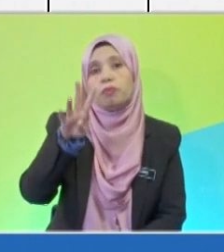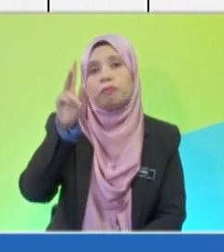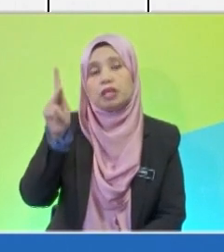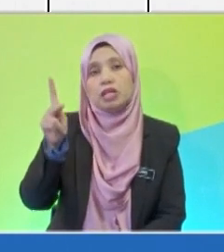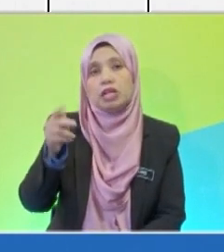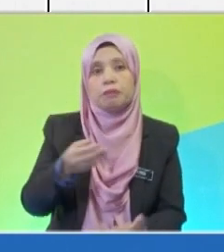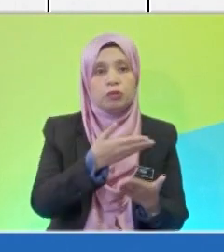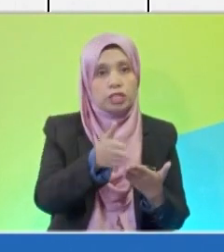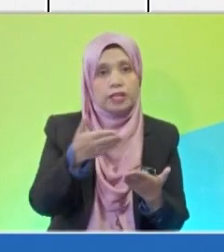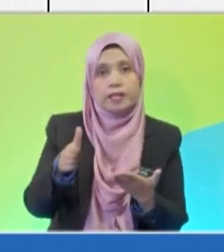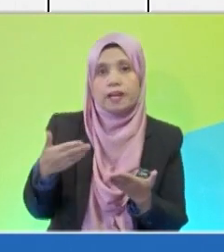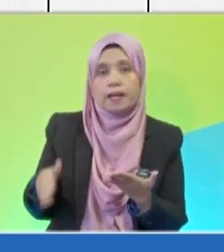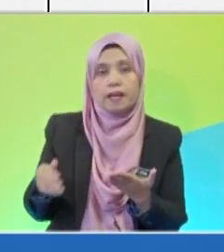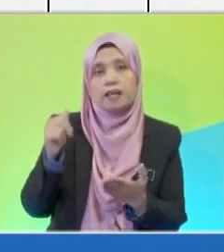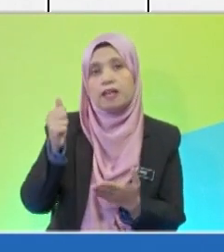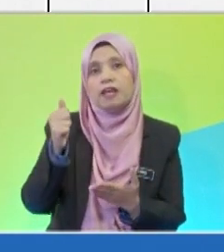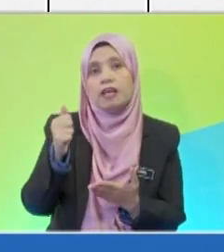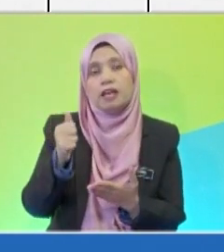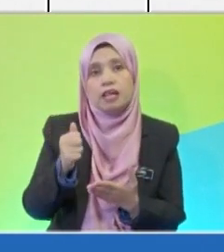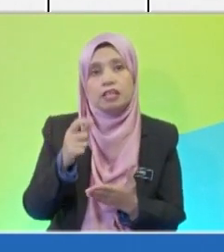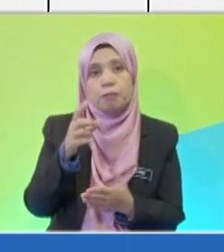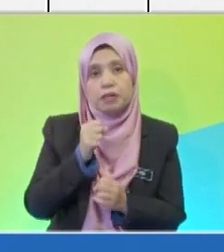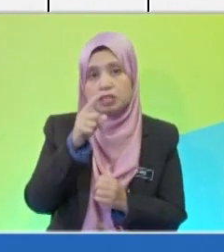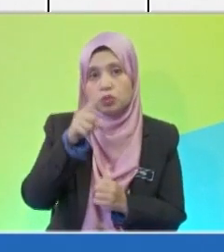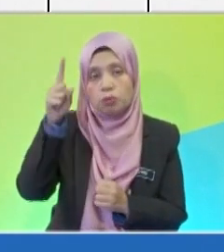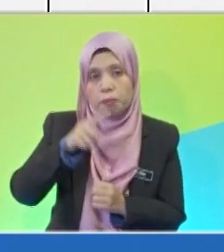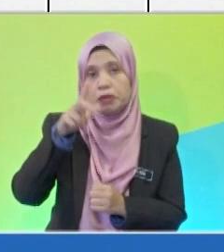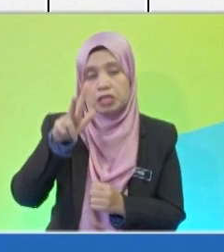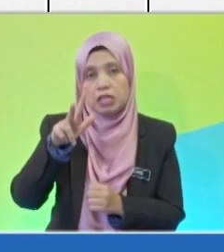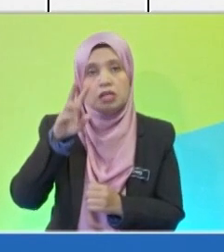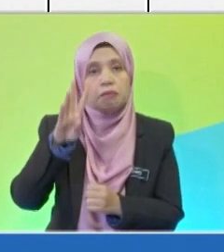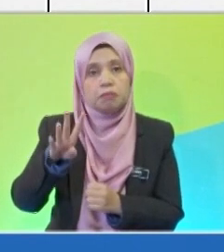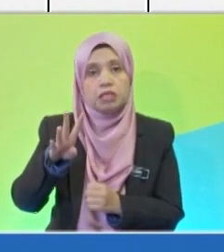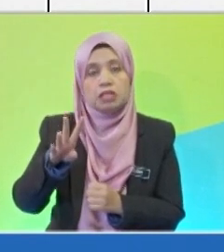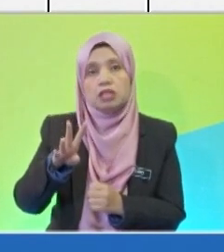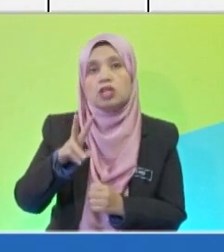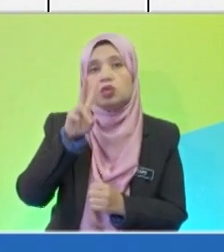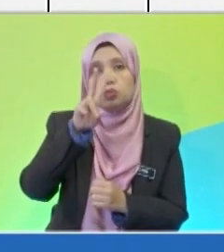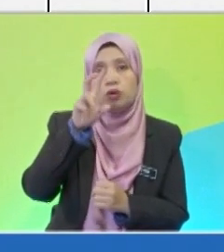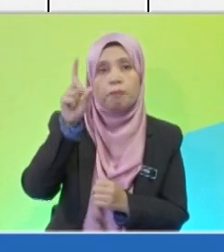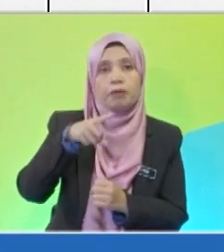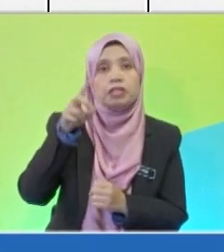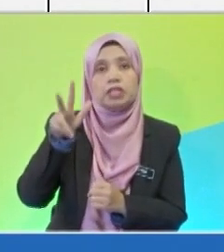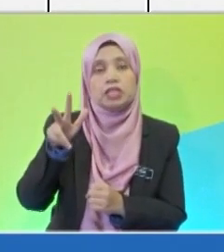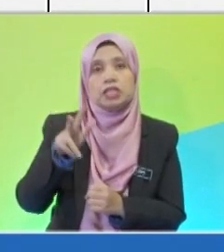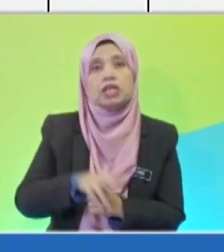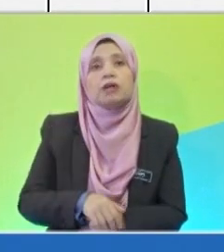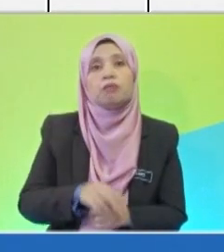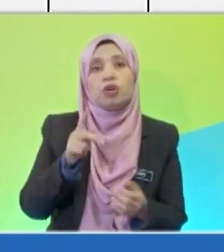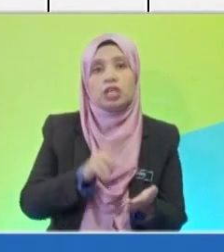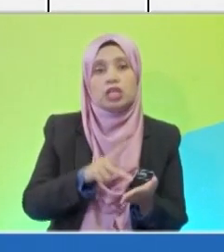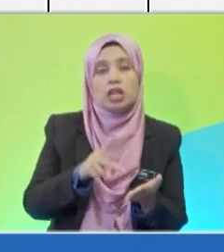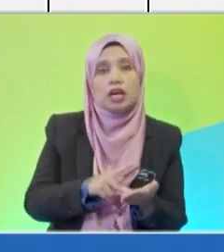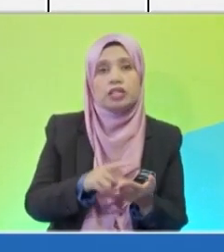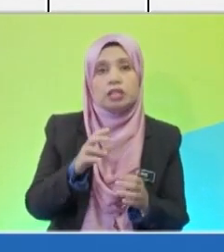agih. Perkongsi A dapat berapa? 1/3. Baik. Perkongsi B dapat berapa? 2/3. Macam tu. Buat pengiraan dan